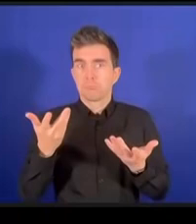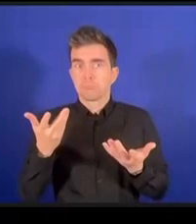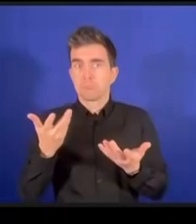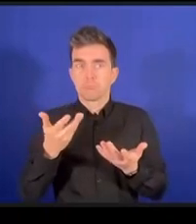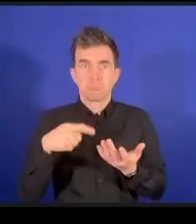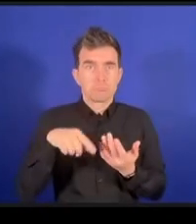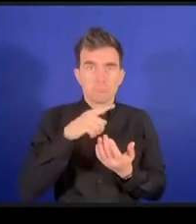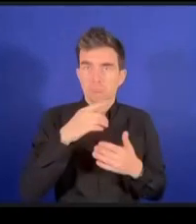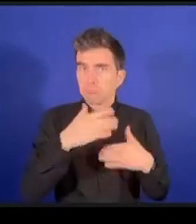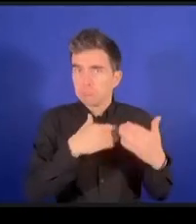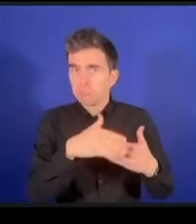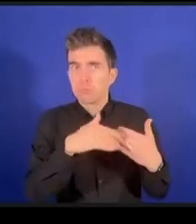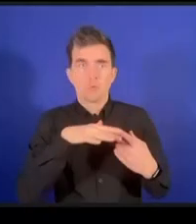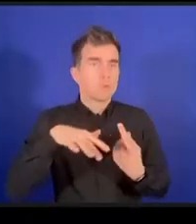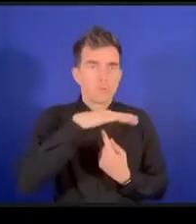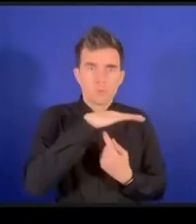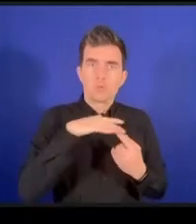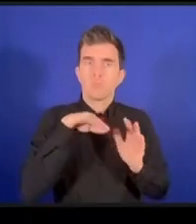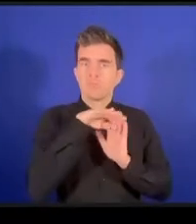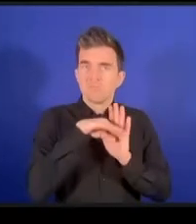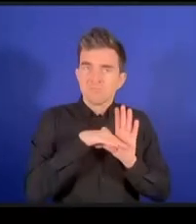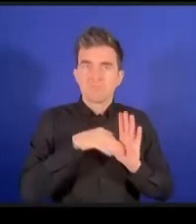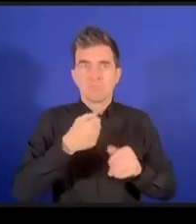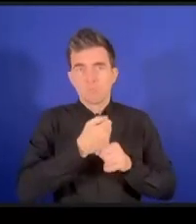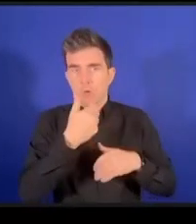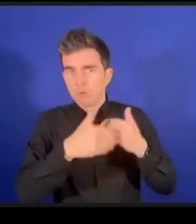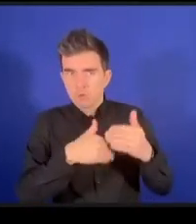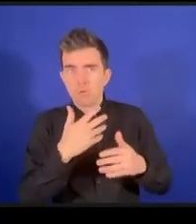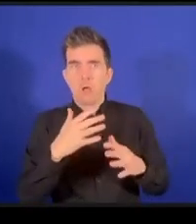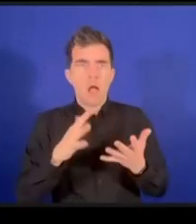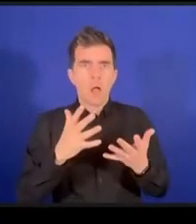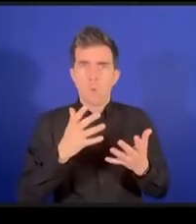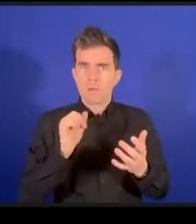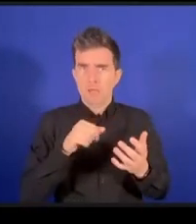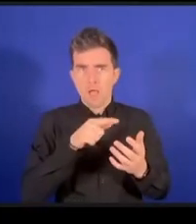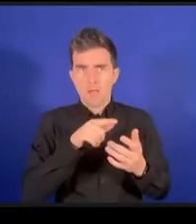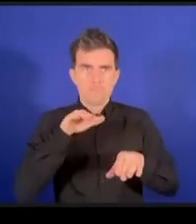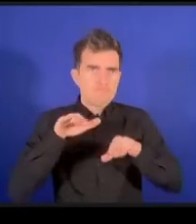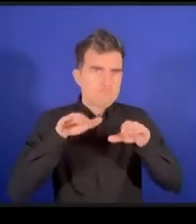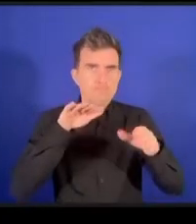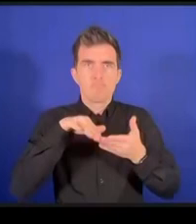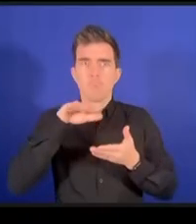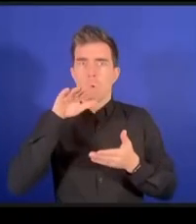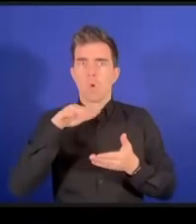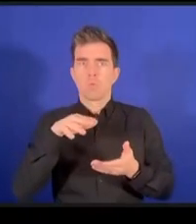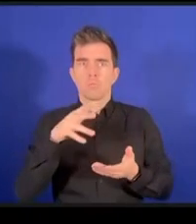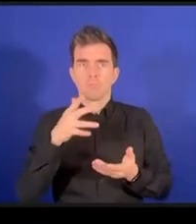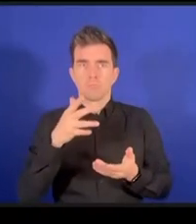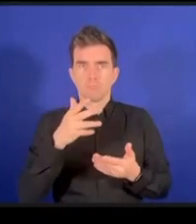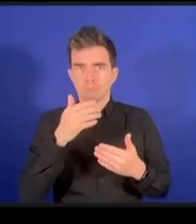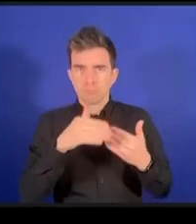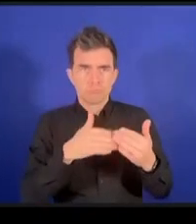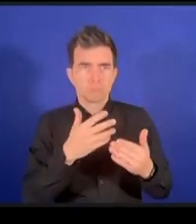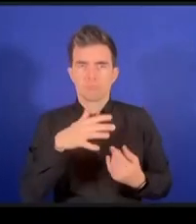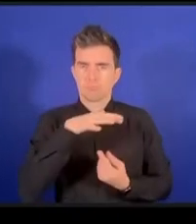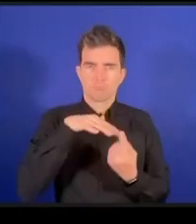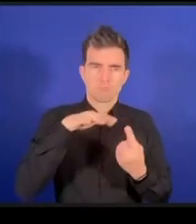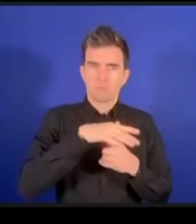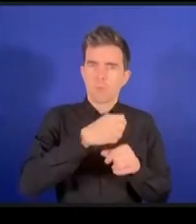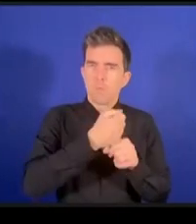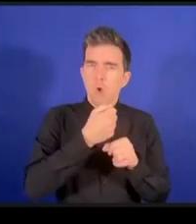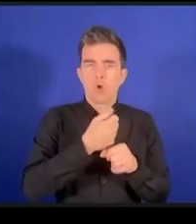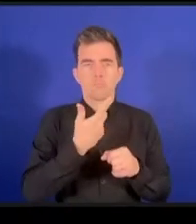открыта онлайн индустрия к принятию работы динамической